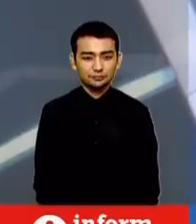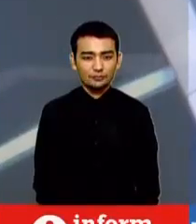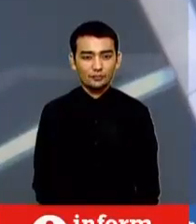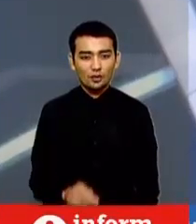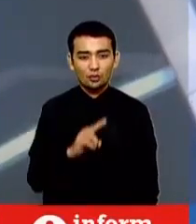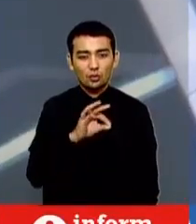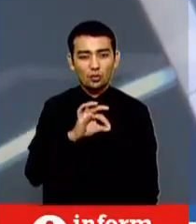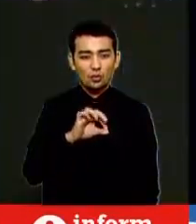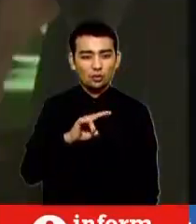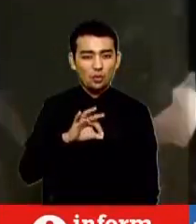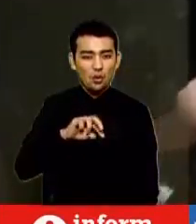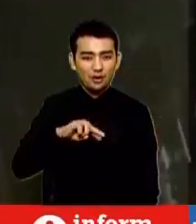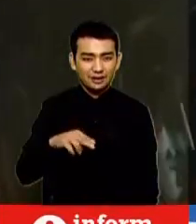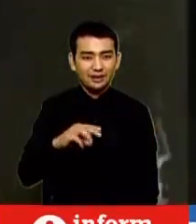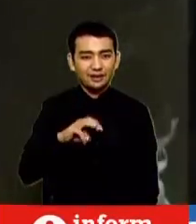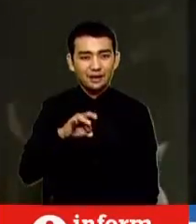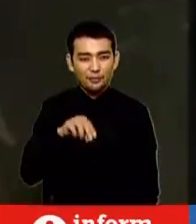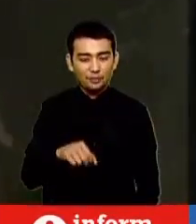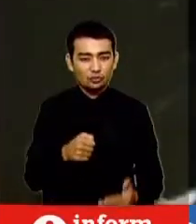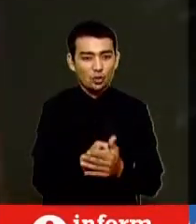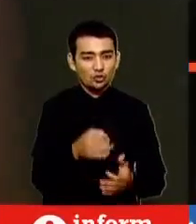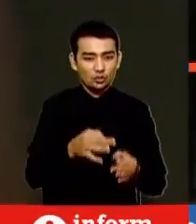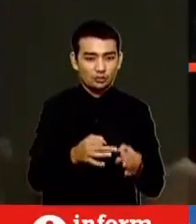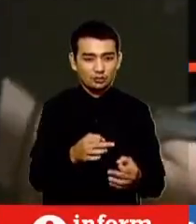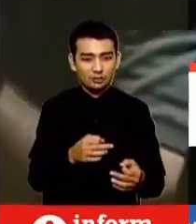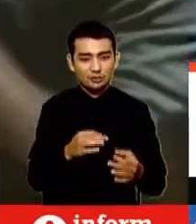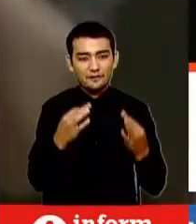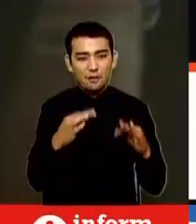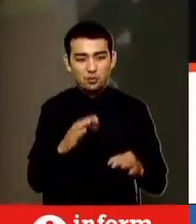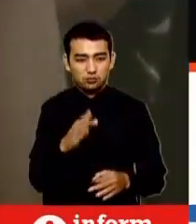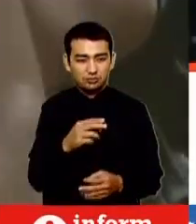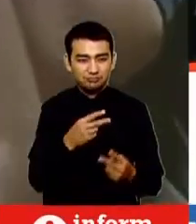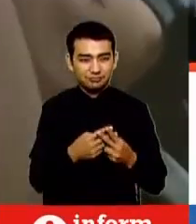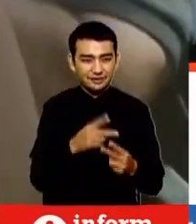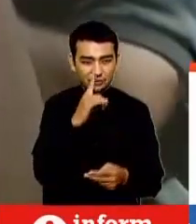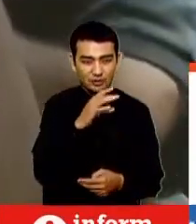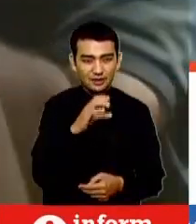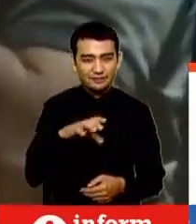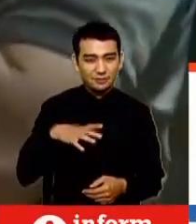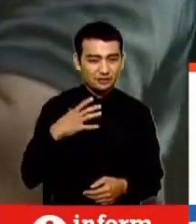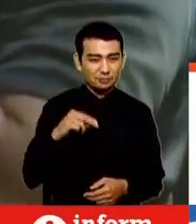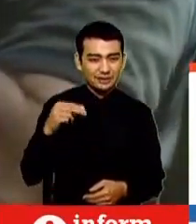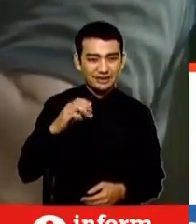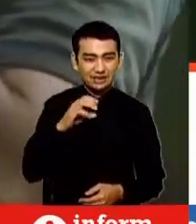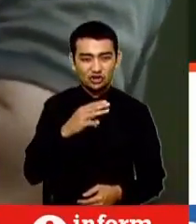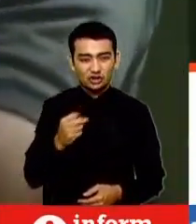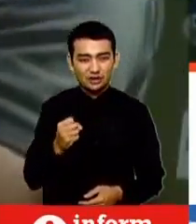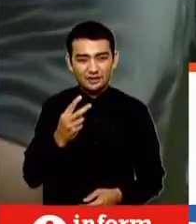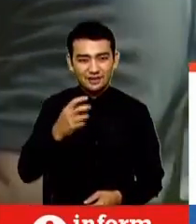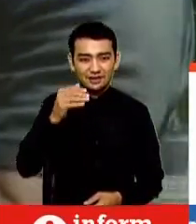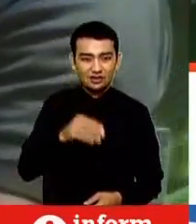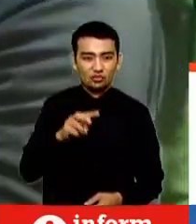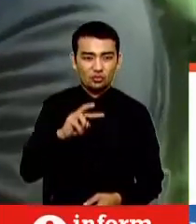Дональд Трамп останется на свободе до суда. За это прокурор назначил экс-президенту США залог в 200 тысяч